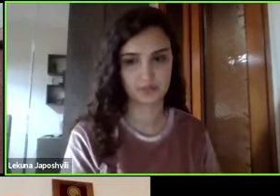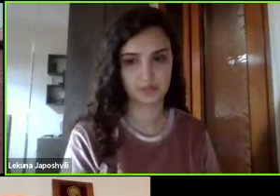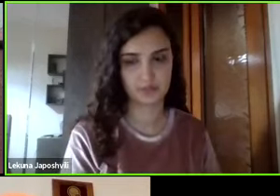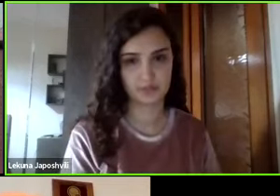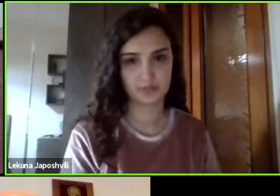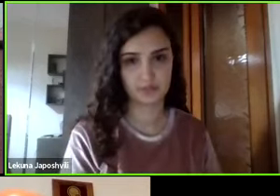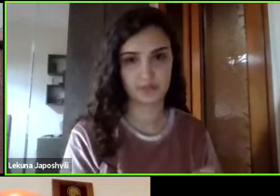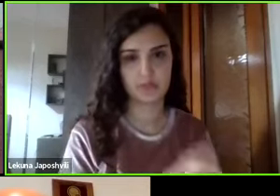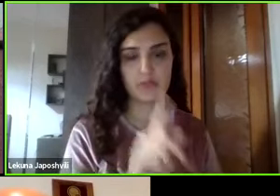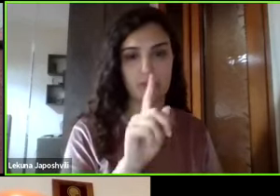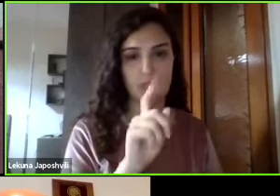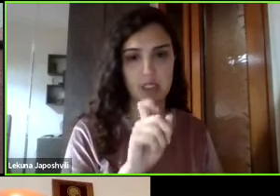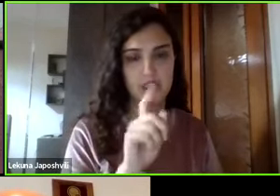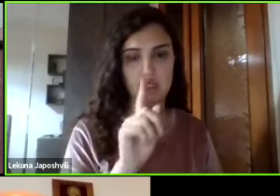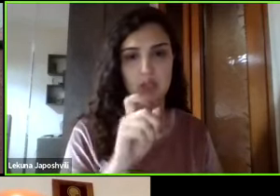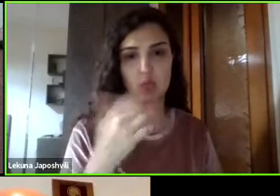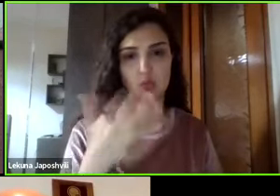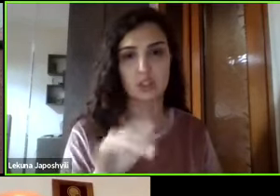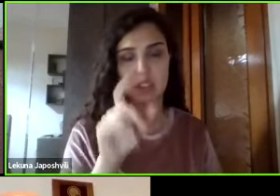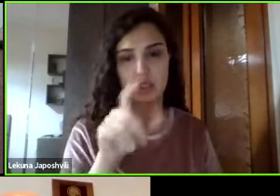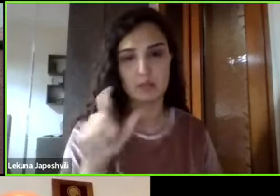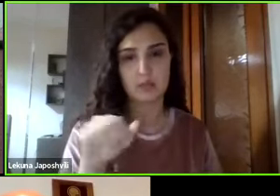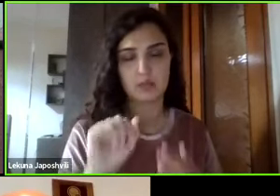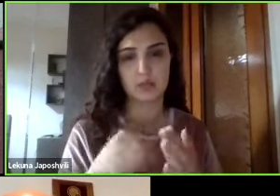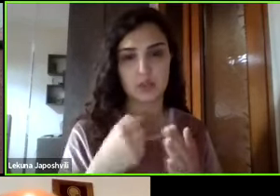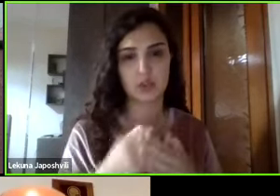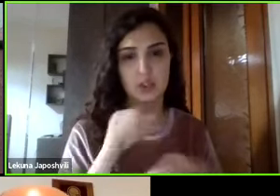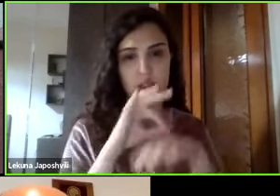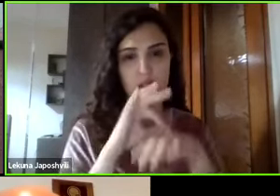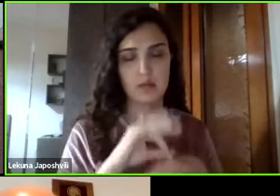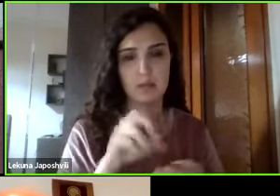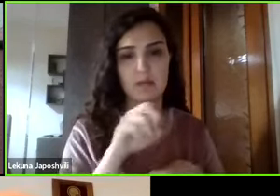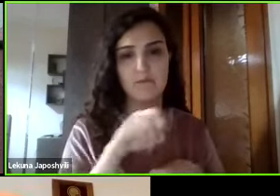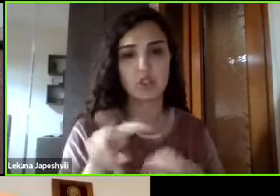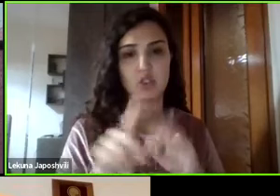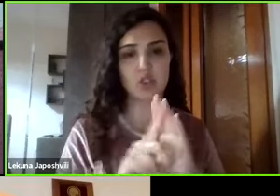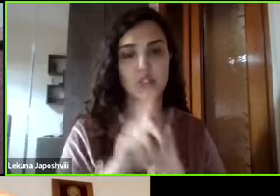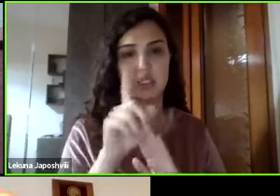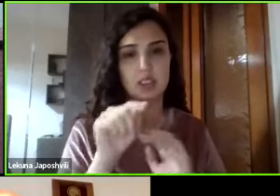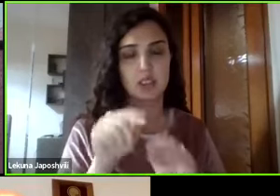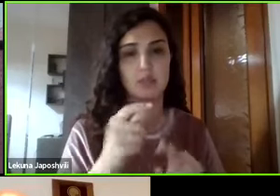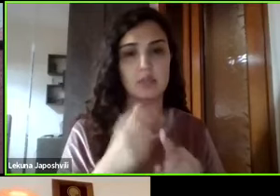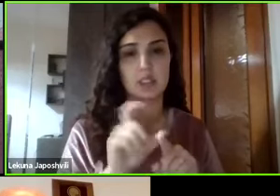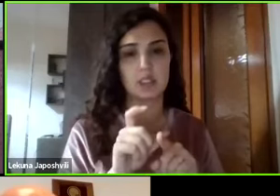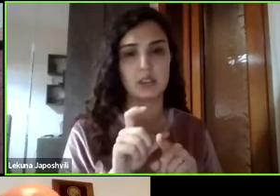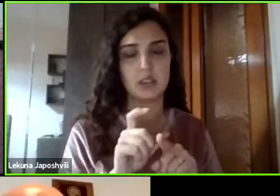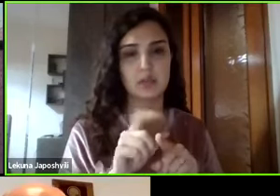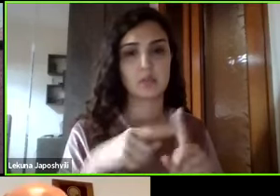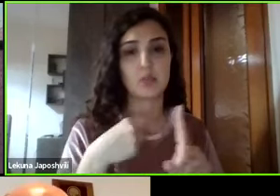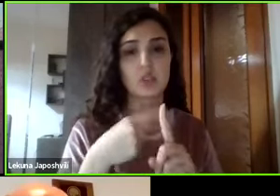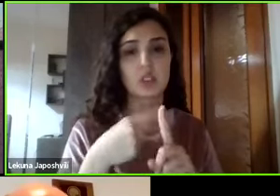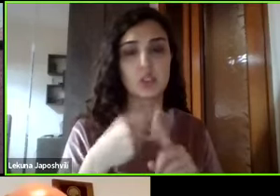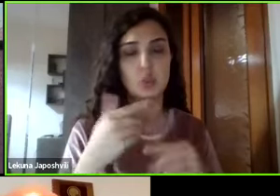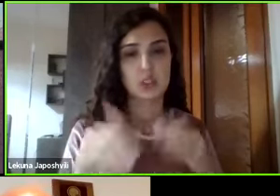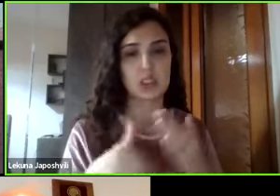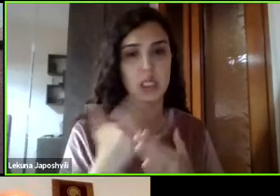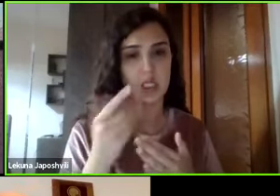100-დან 150,000 ადამიანამდე ჩატარდება. ივლისში დაიწყება, ეს ძალიან პოზიტიური სიახლე